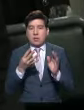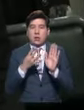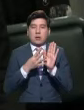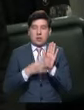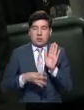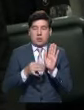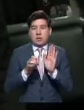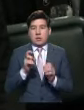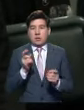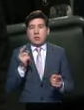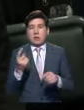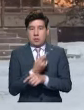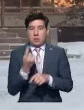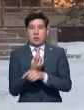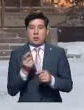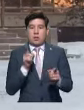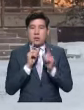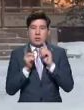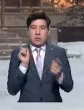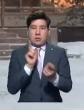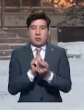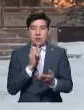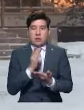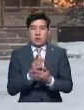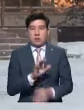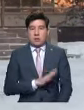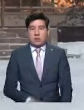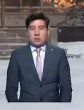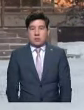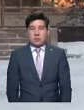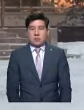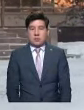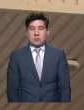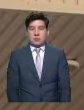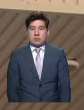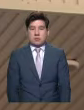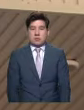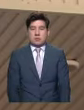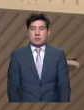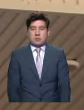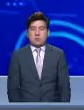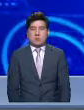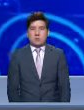бір рет кездесу өткізу тапсырылды. Айжан Қуаш, Жанайдар Рақымжанов, Астана Таймс, Қарағандыдан.